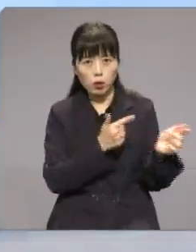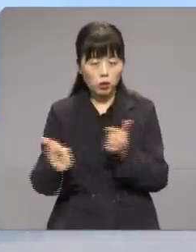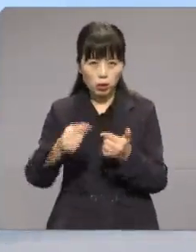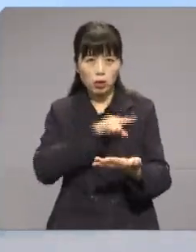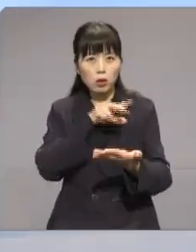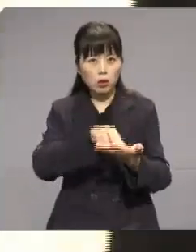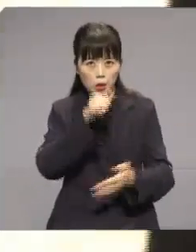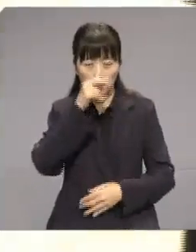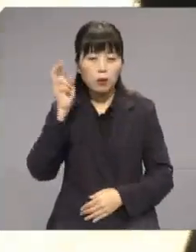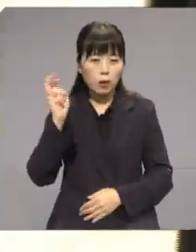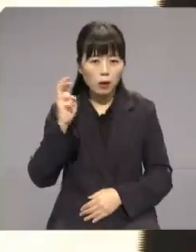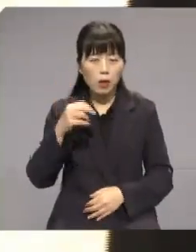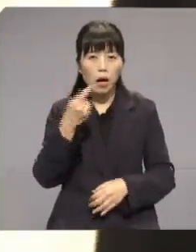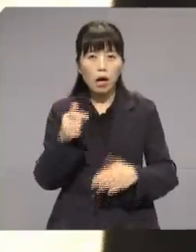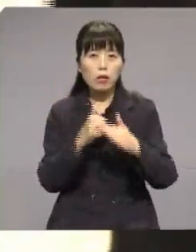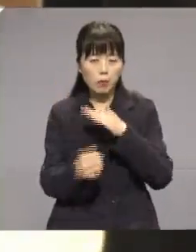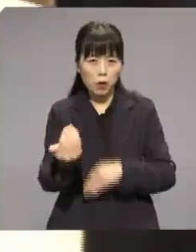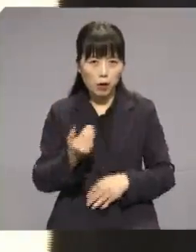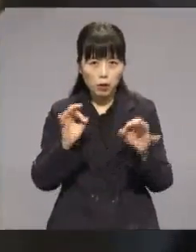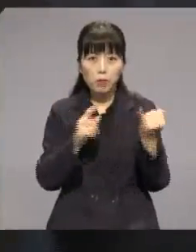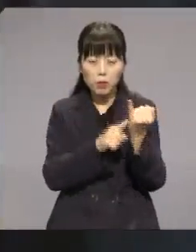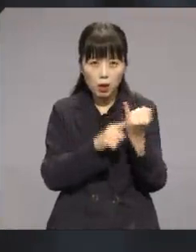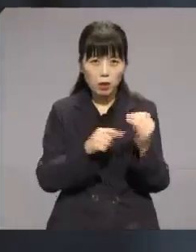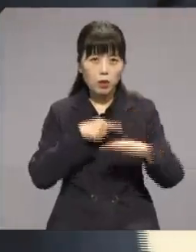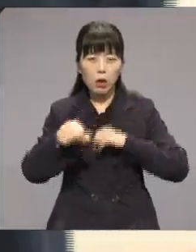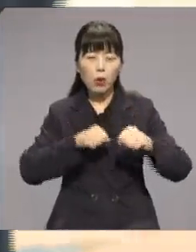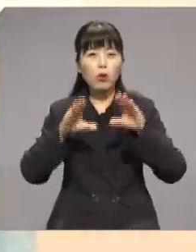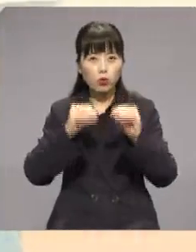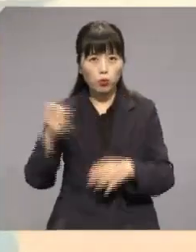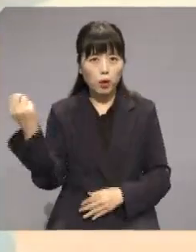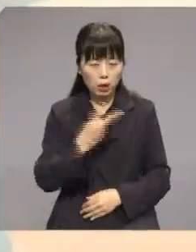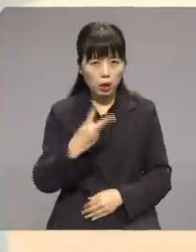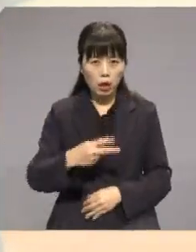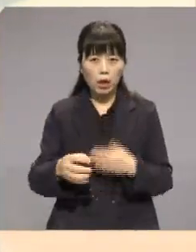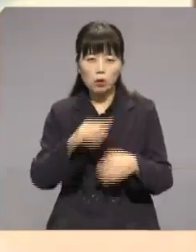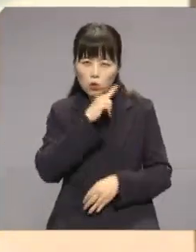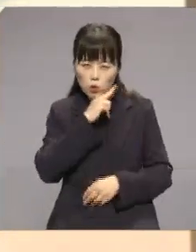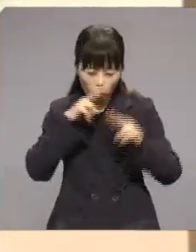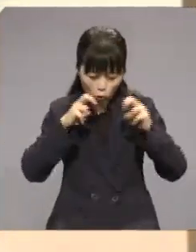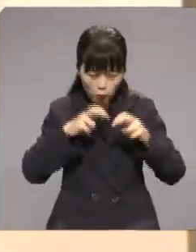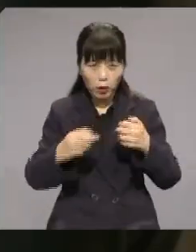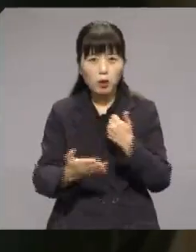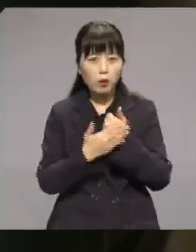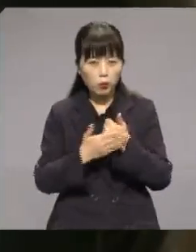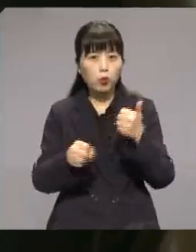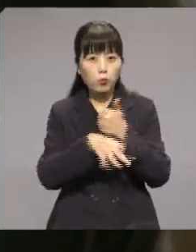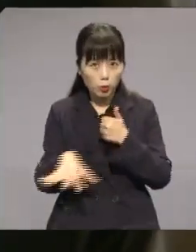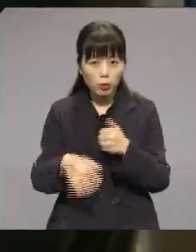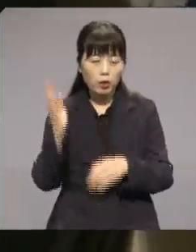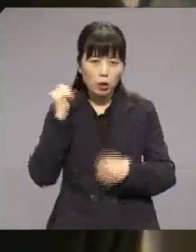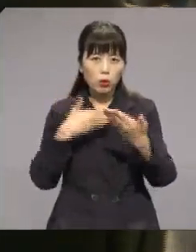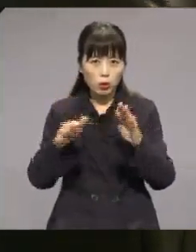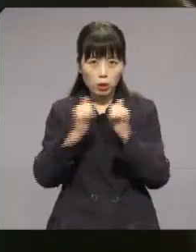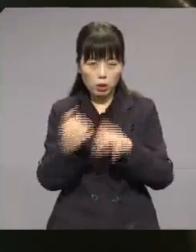의제에 올랐습니다. 한 대표는 앞서 김 여사의 대외 활동 중단과 의혹 규명 절차 협조를 비롯해서